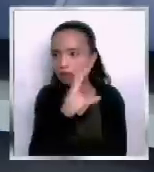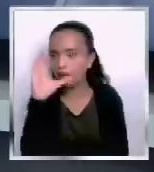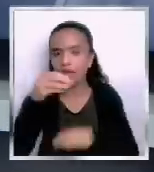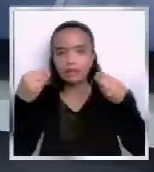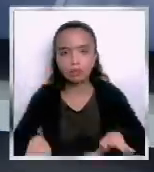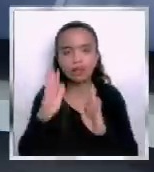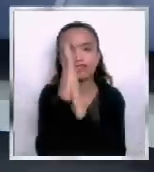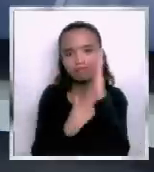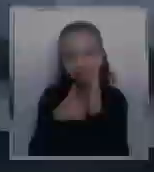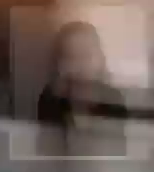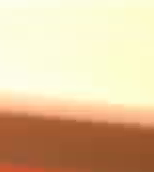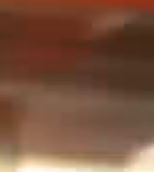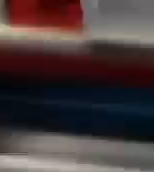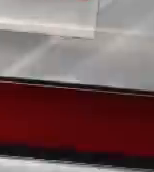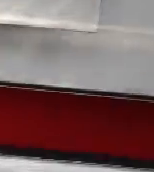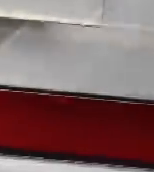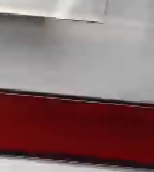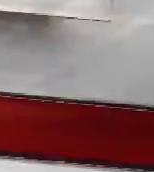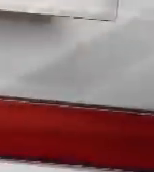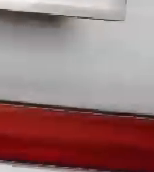At nakatutok si Marie Zumali, exclusive.